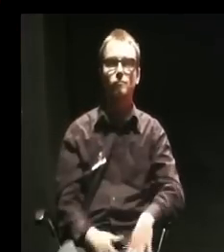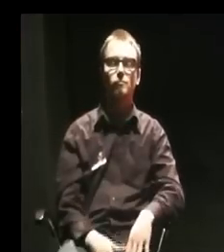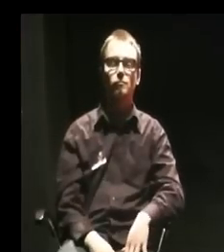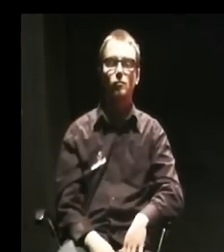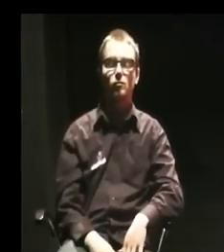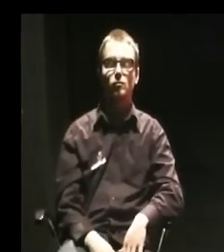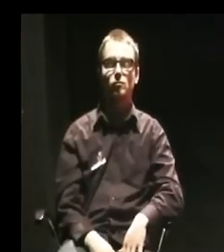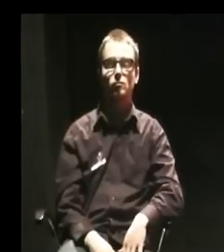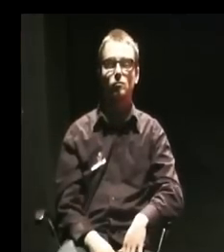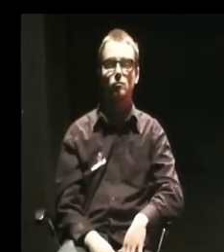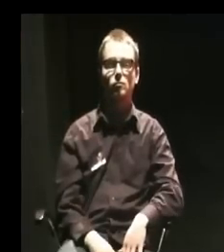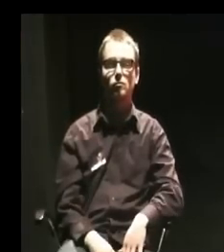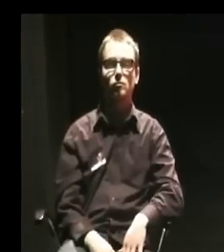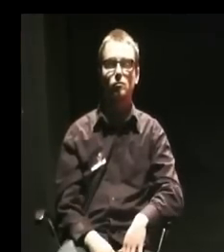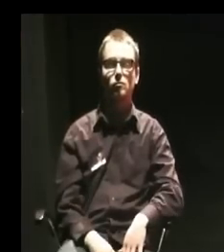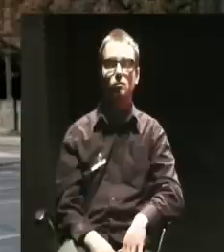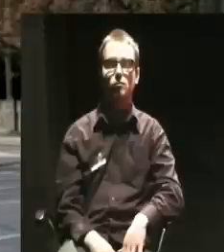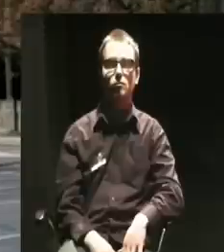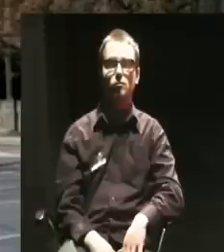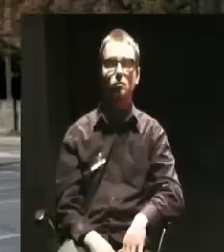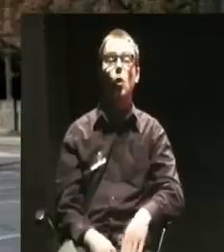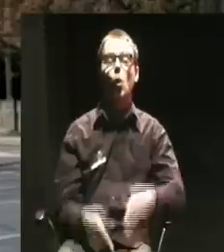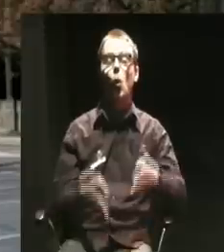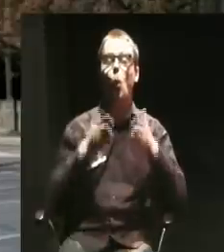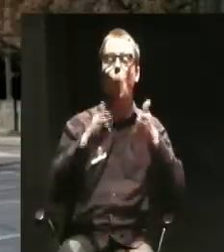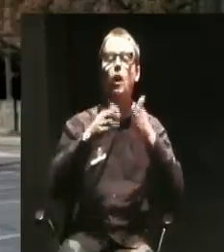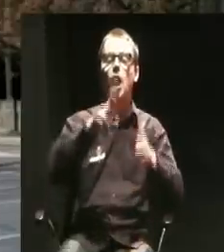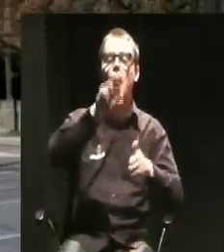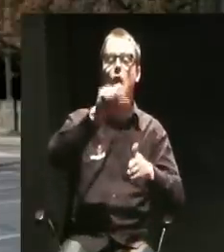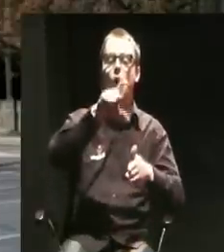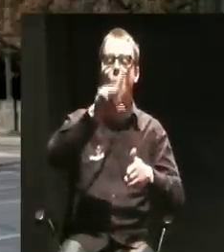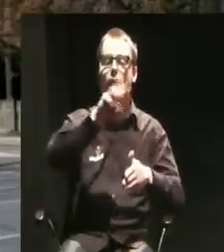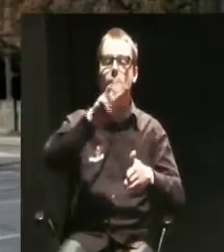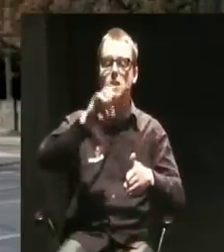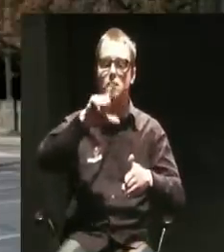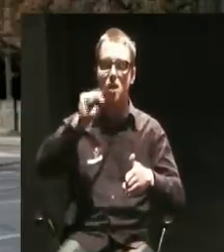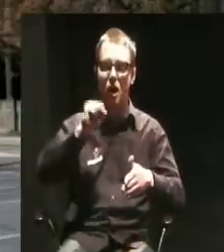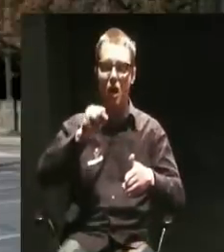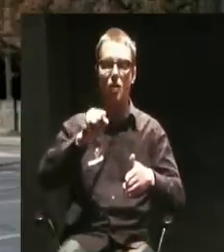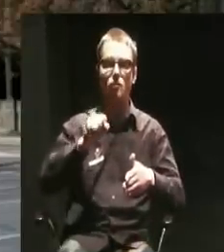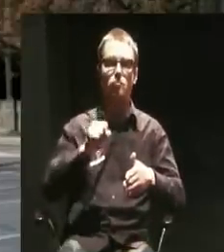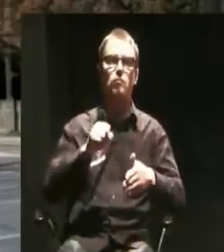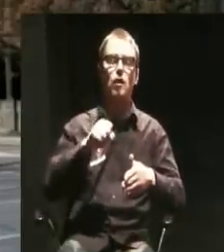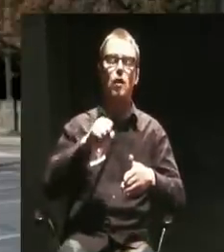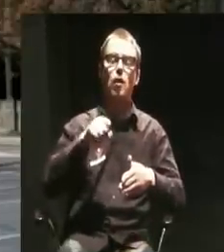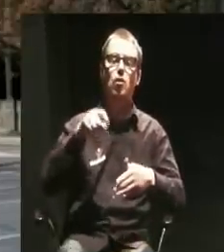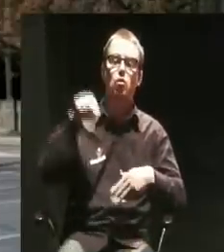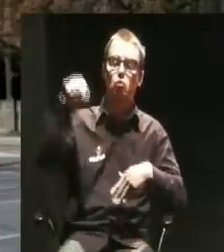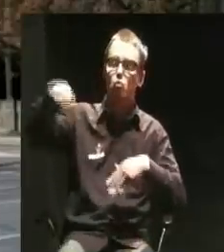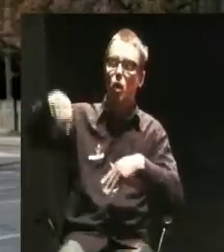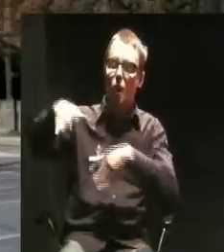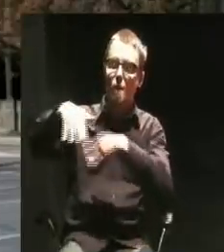Lublin to zawsze, jak się wjeżdża do Lublina na ulicy Racławickiej, mieliśmy do tej pory teatr w budowie.